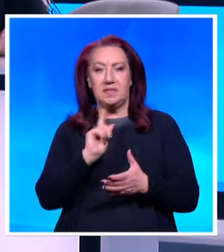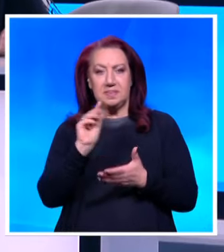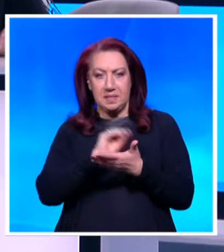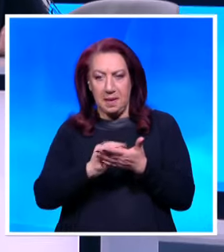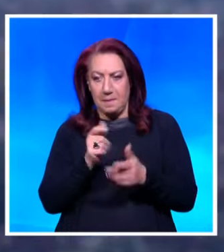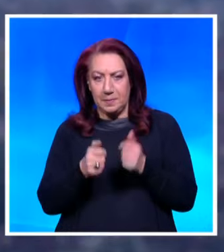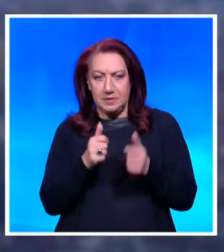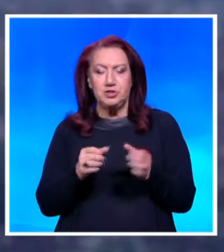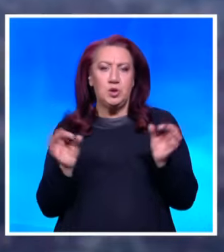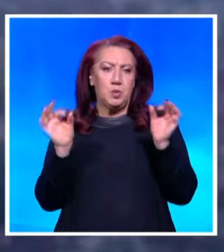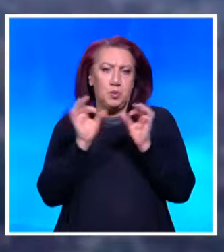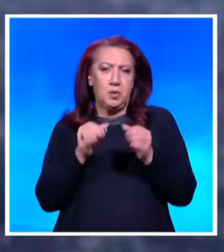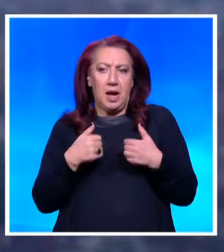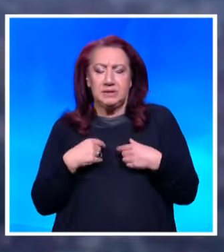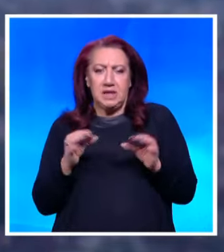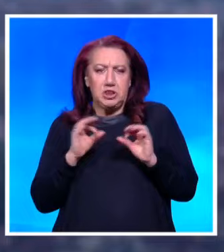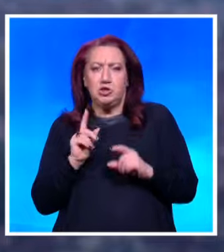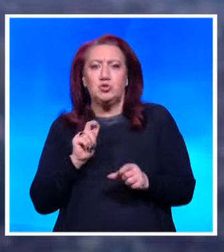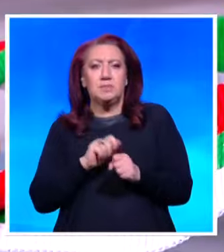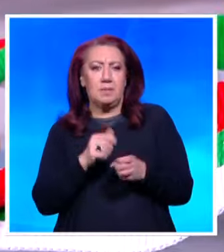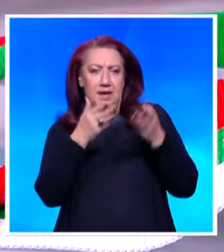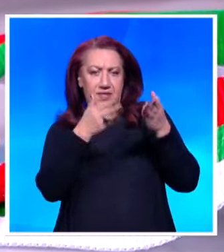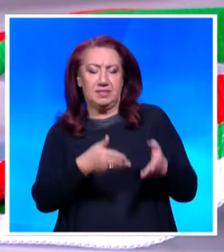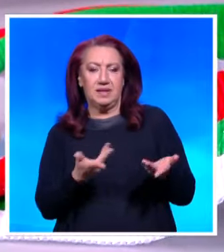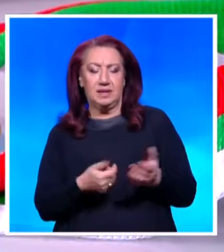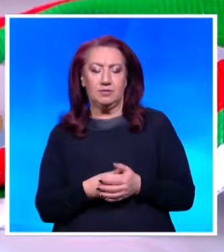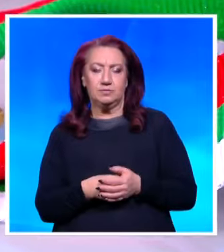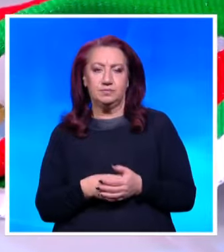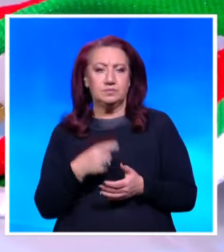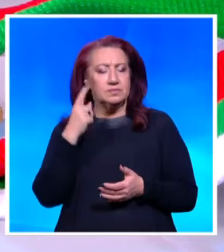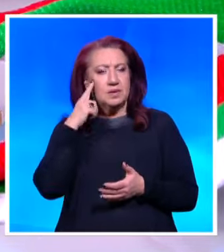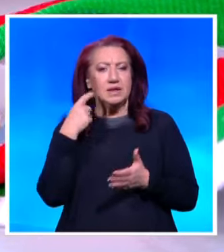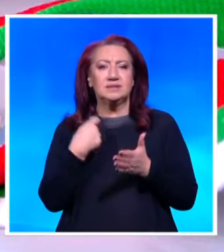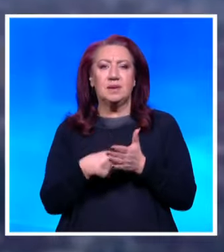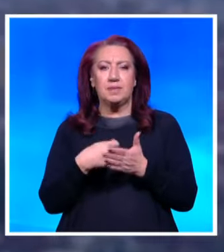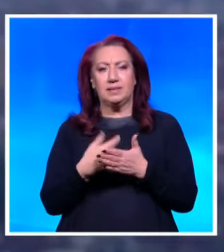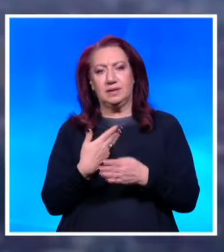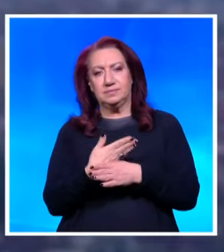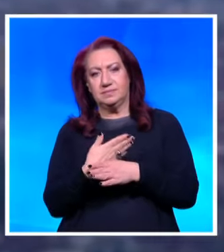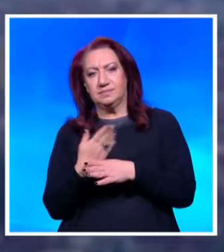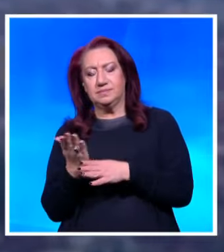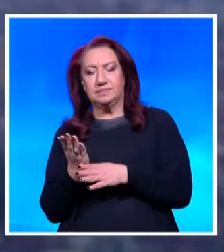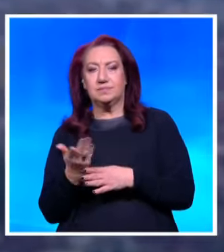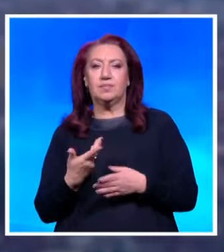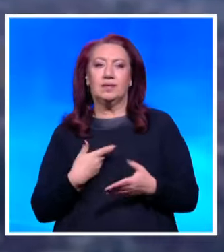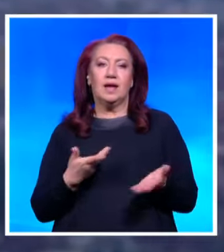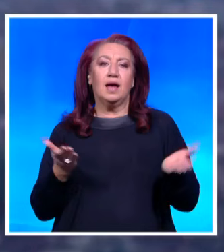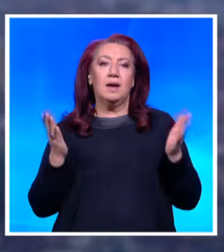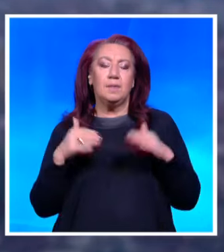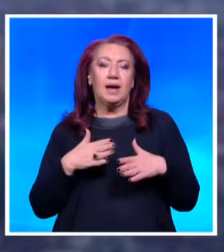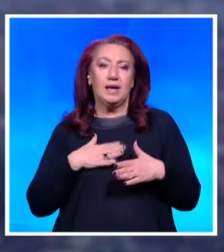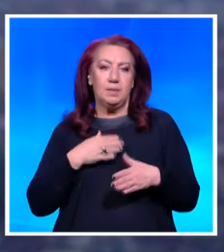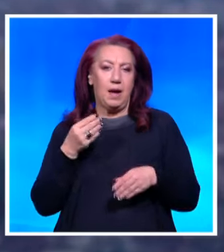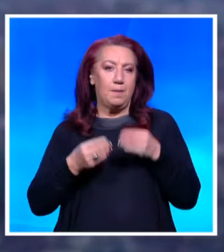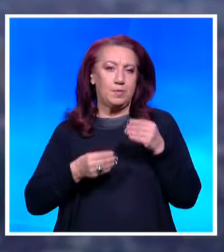му казал, нищо не съм му направил, доста неочаквано от него. Заплатите мисля, че се забавят отново, защото наистина има пак някакви проблеми, които